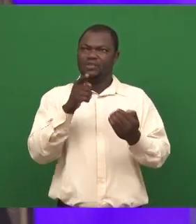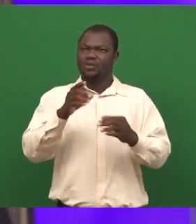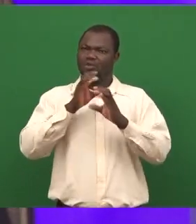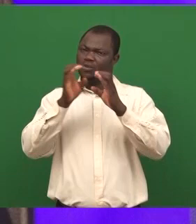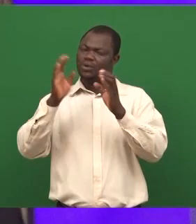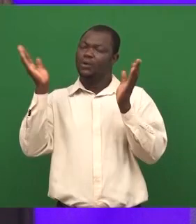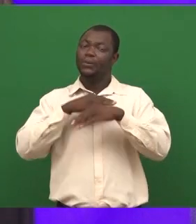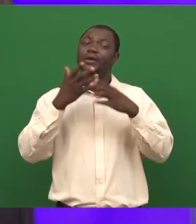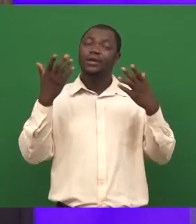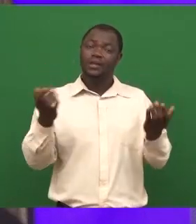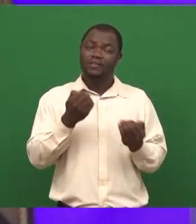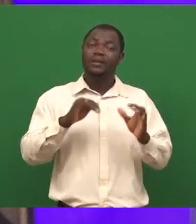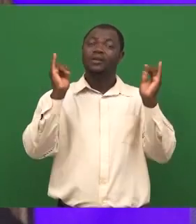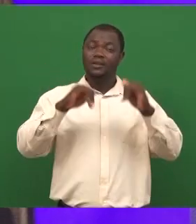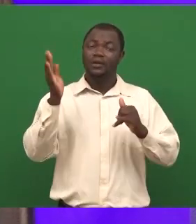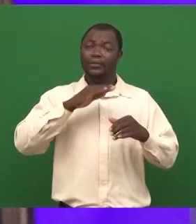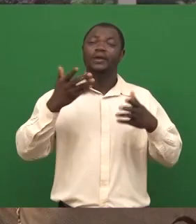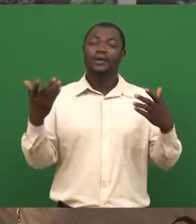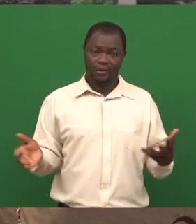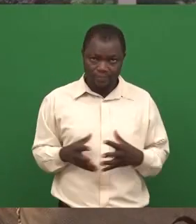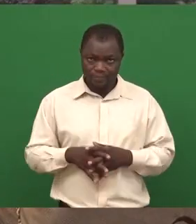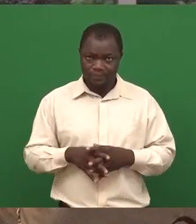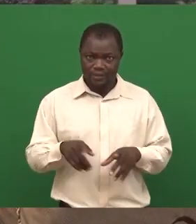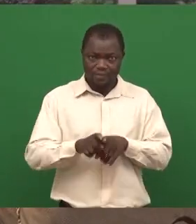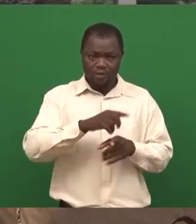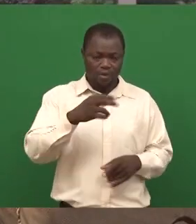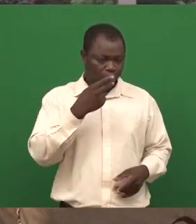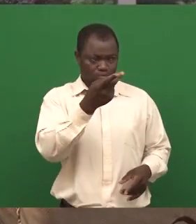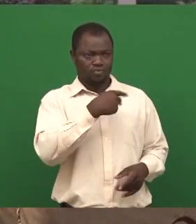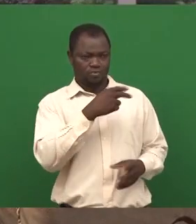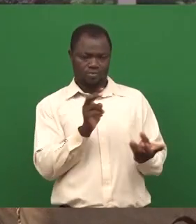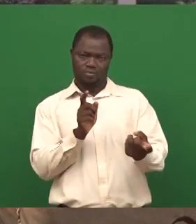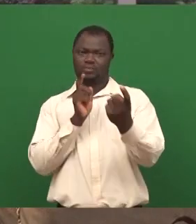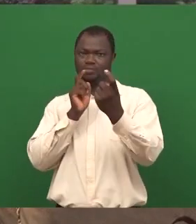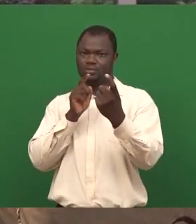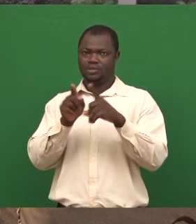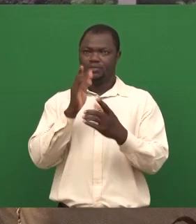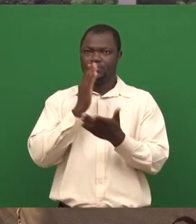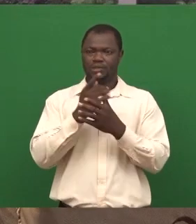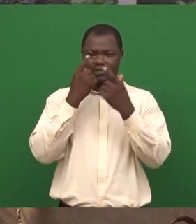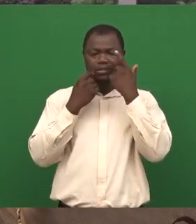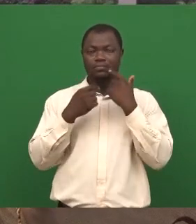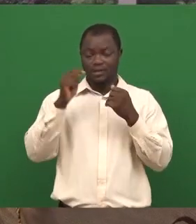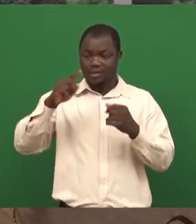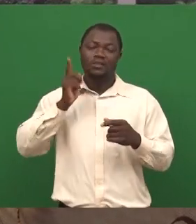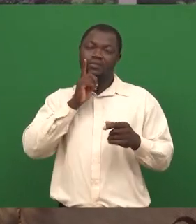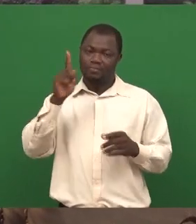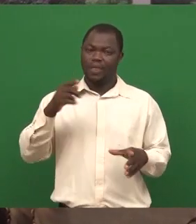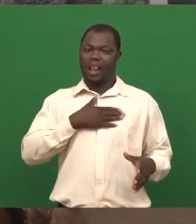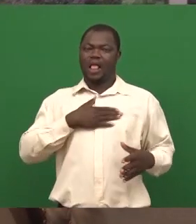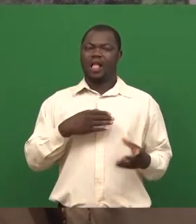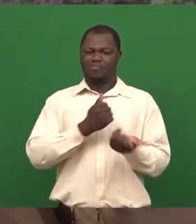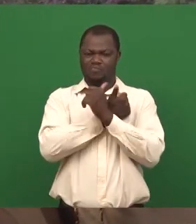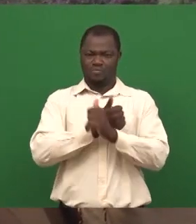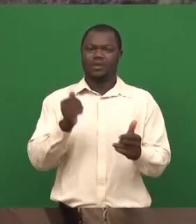mambotaurawo navo here vakawirirana nemi kuti murambane? Ndokubva vatarisana vari vairi, ndokubva vachema kubva ipapo kusvikana nhasi vagere musha